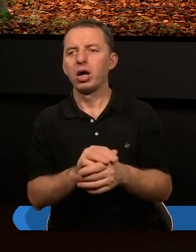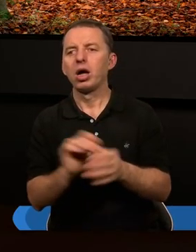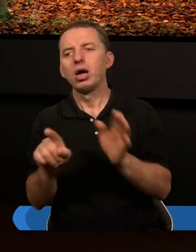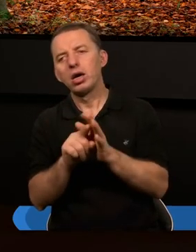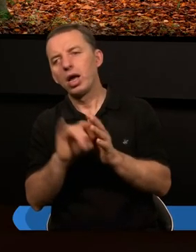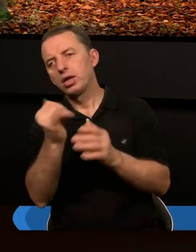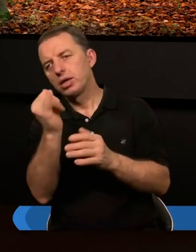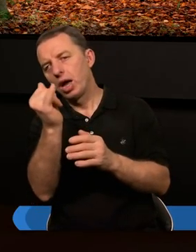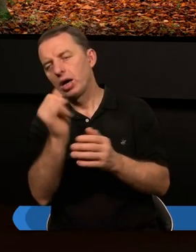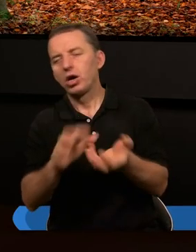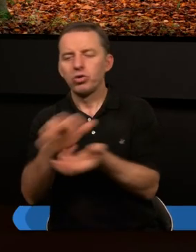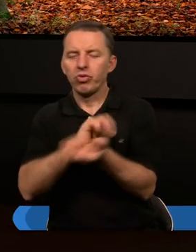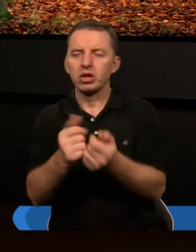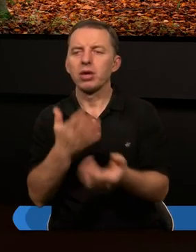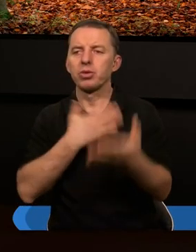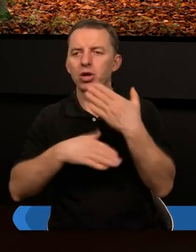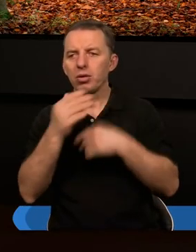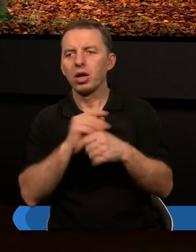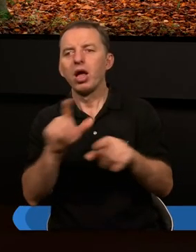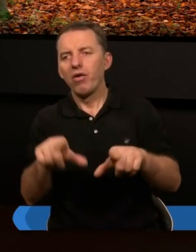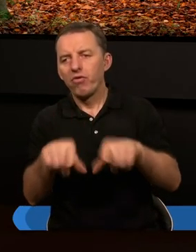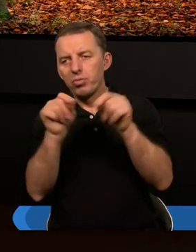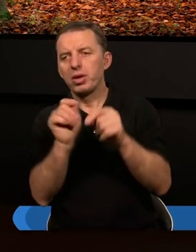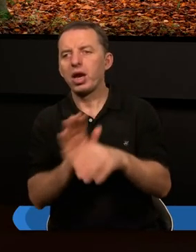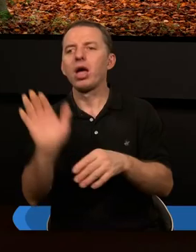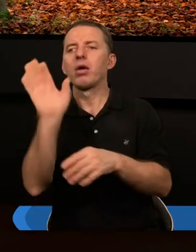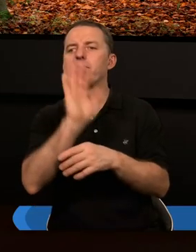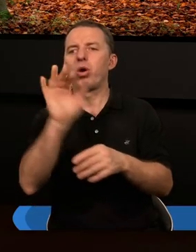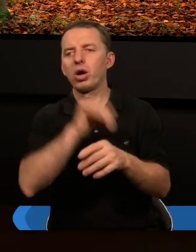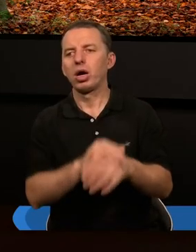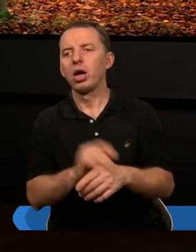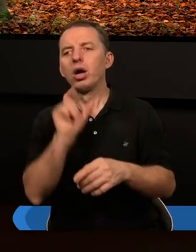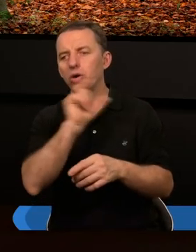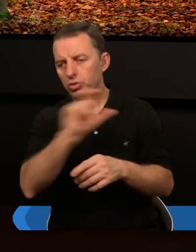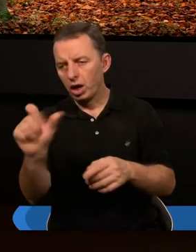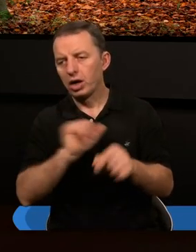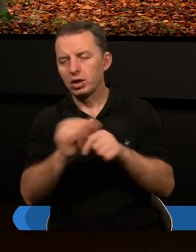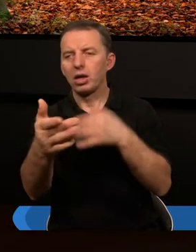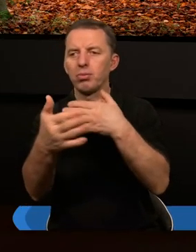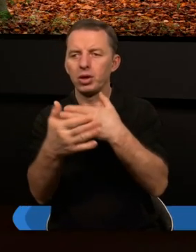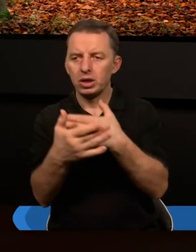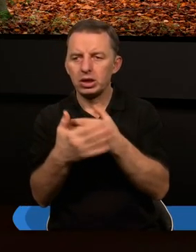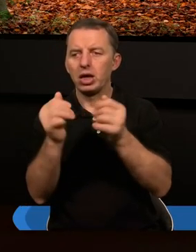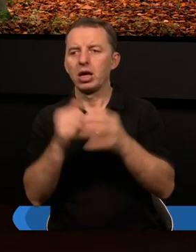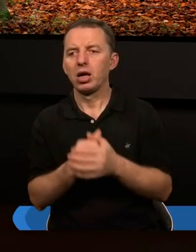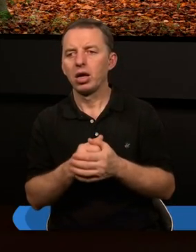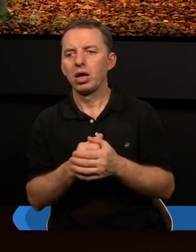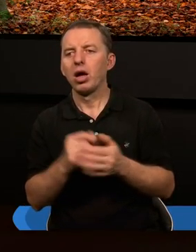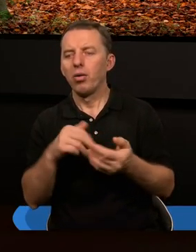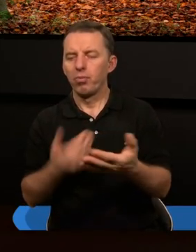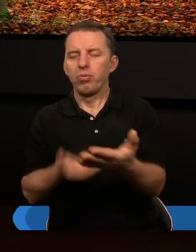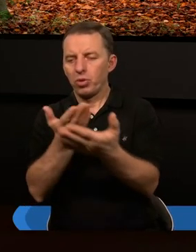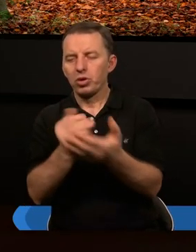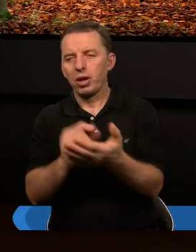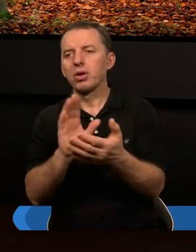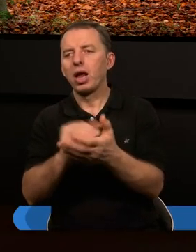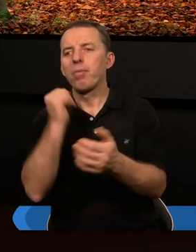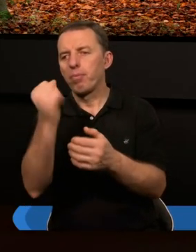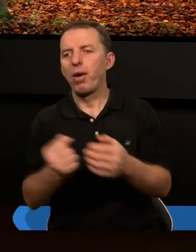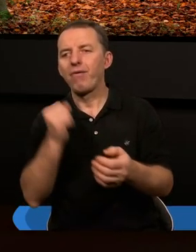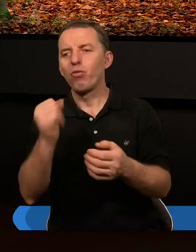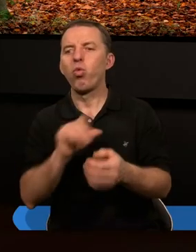czy dla jakichś świeckich przyjemności, wybieraj Boga. Bo czas jest bliski. I przytoczę za Pawłem.